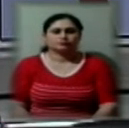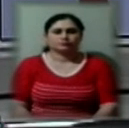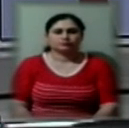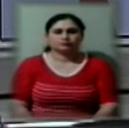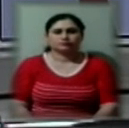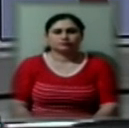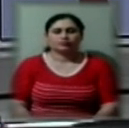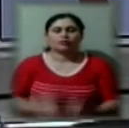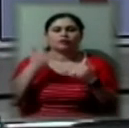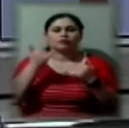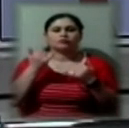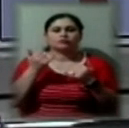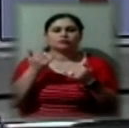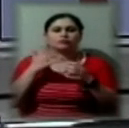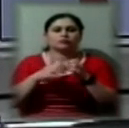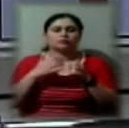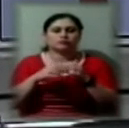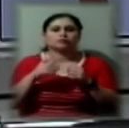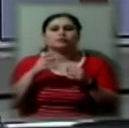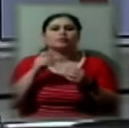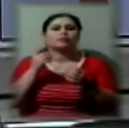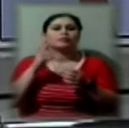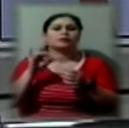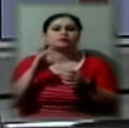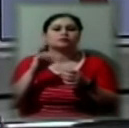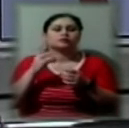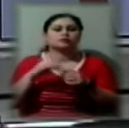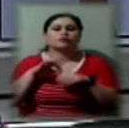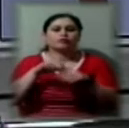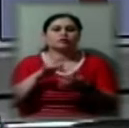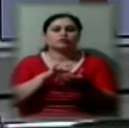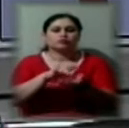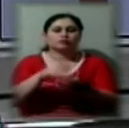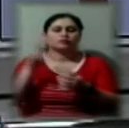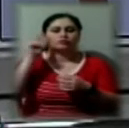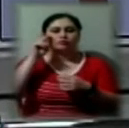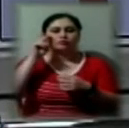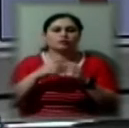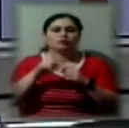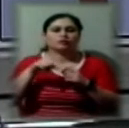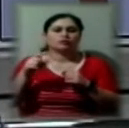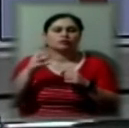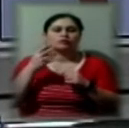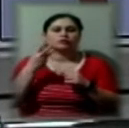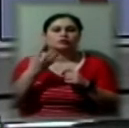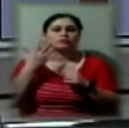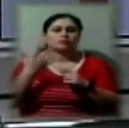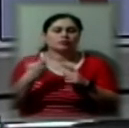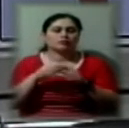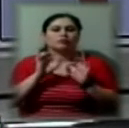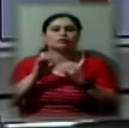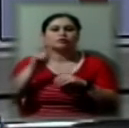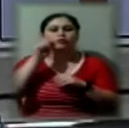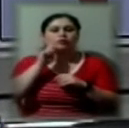Сьогодні у Херсонському музеї провели екскурсію. Учням Херсонської школи номер 35 розповіли про українську революцію